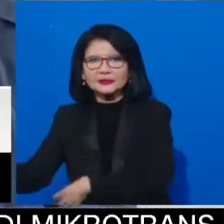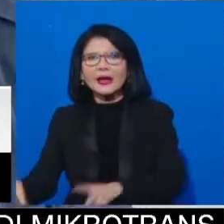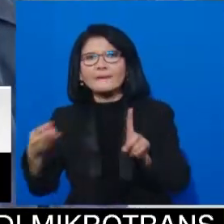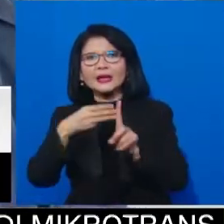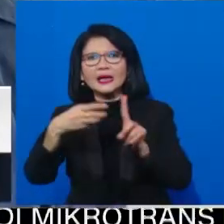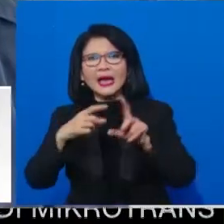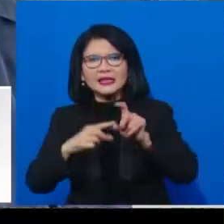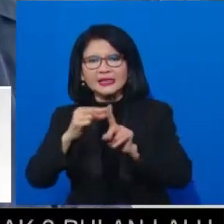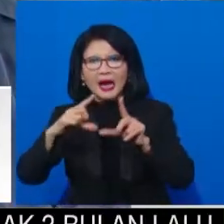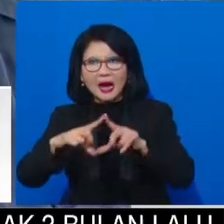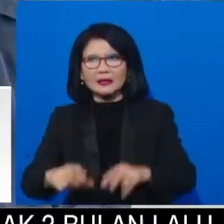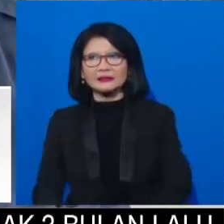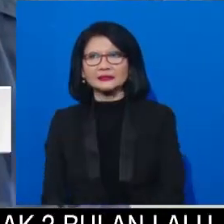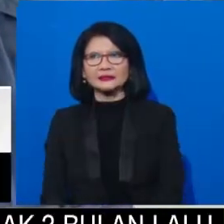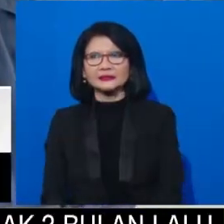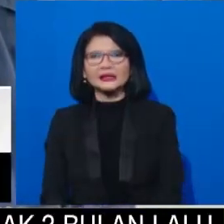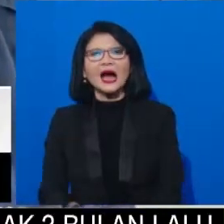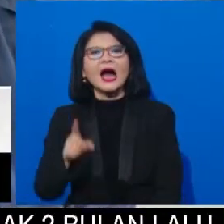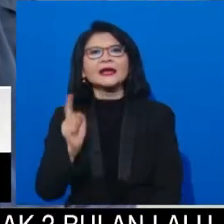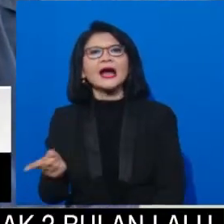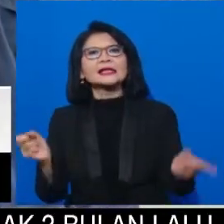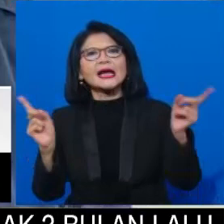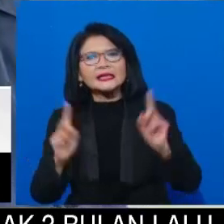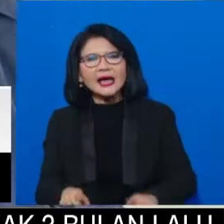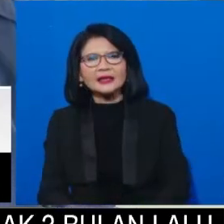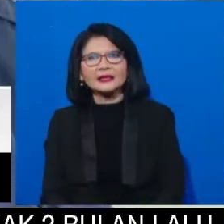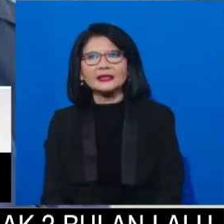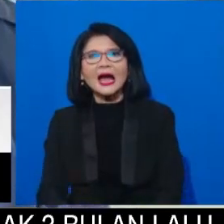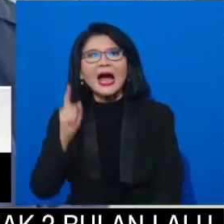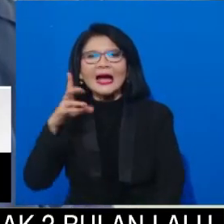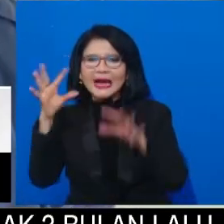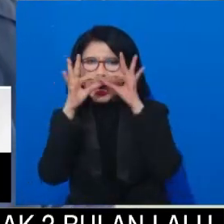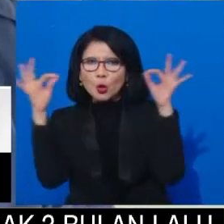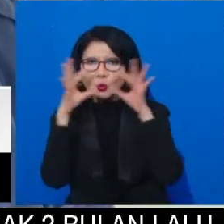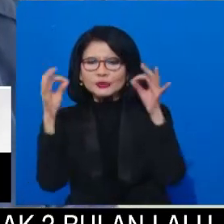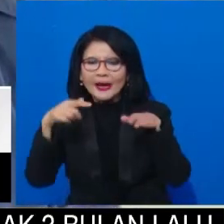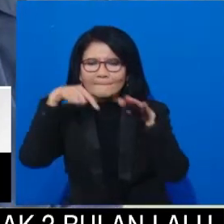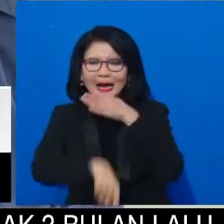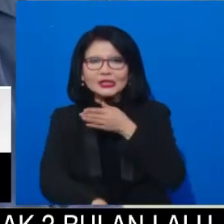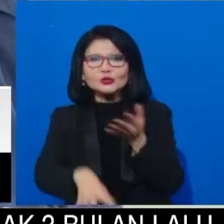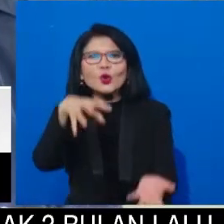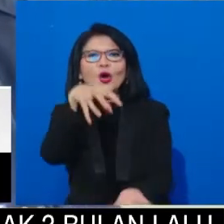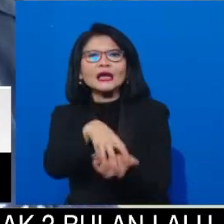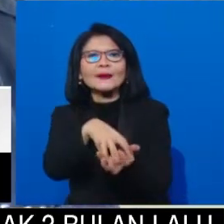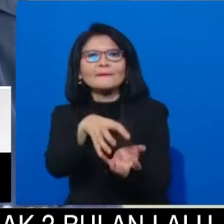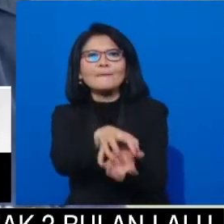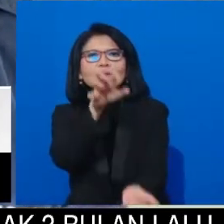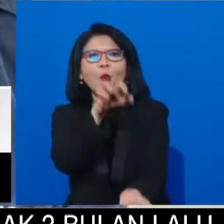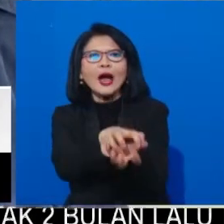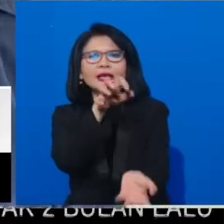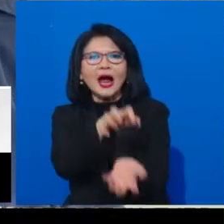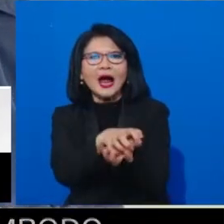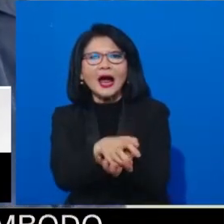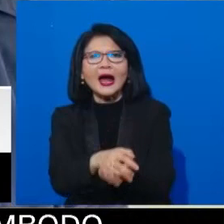Itu menurut keterangannya ada insiden, ada kucing yang masuk ke kandang buaya dan dimakan oleh buaya tersebut. Kucing tersebut